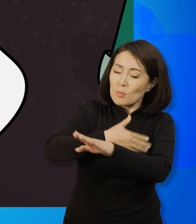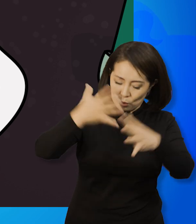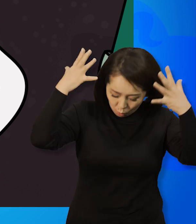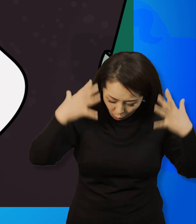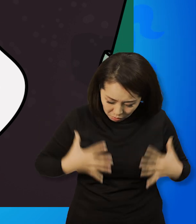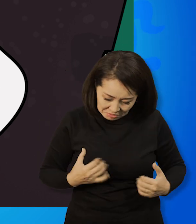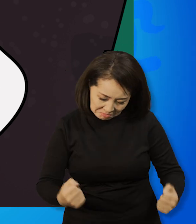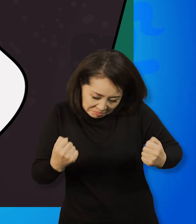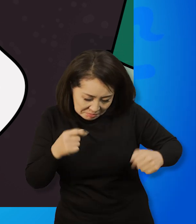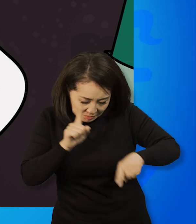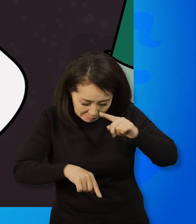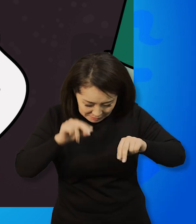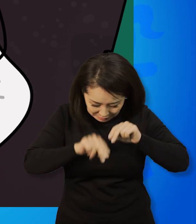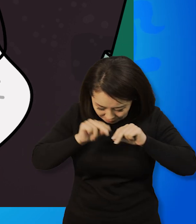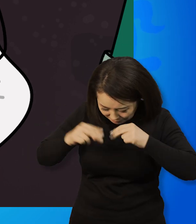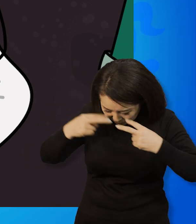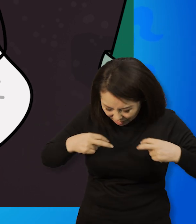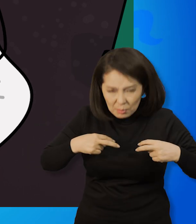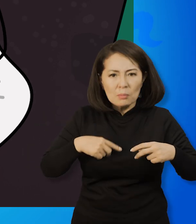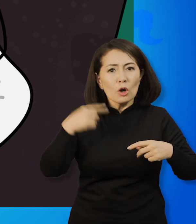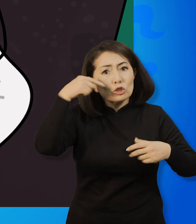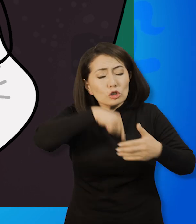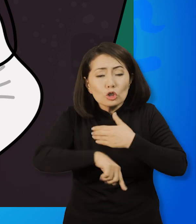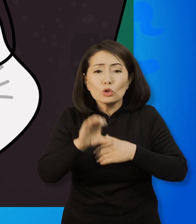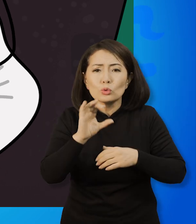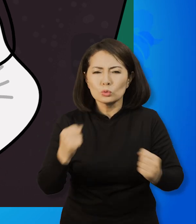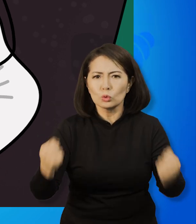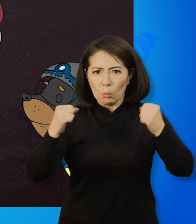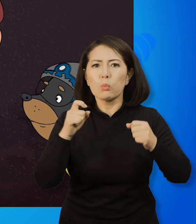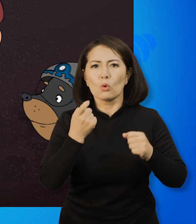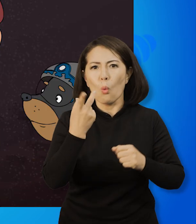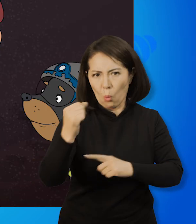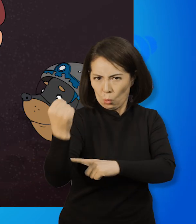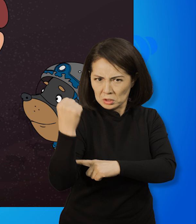Би түрүүн хувцсныхаа хүчийг шалгаж агаад нэг супер хүч болсон.